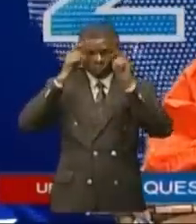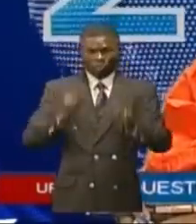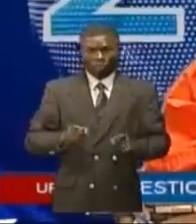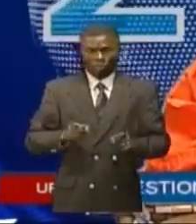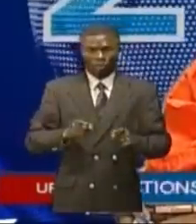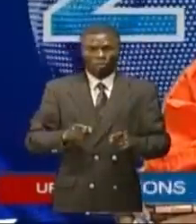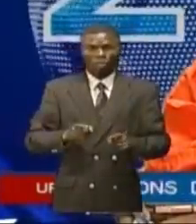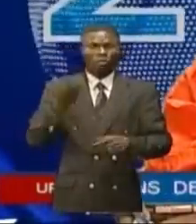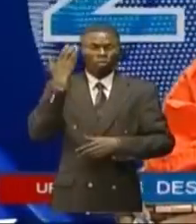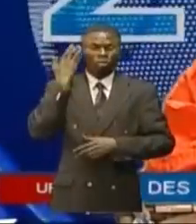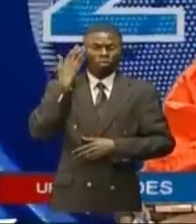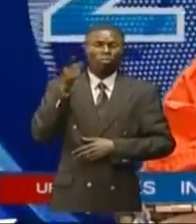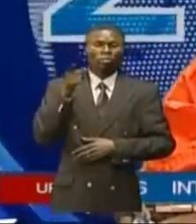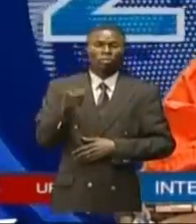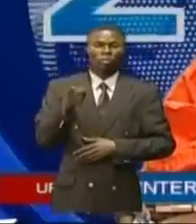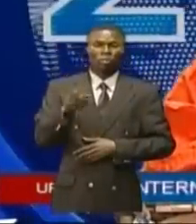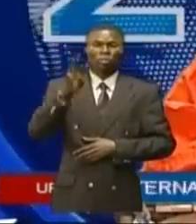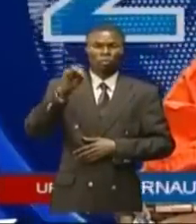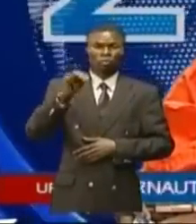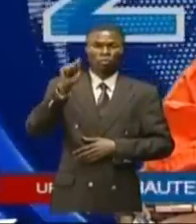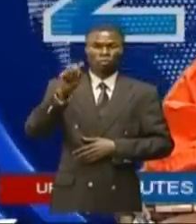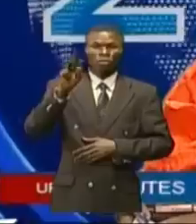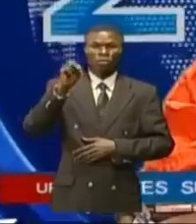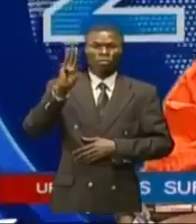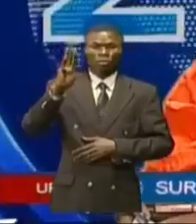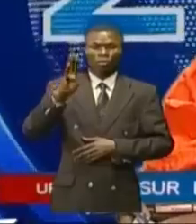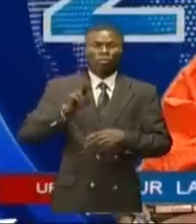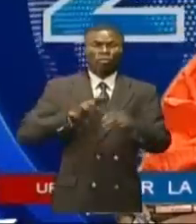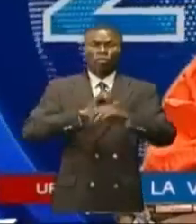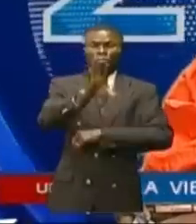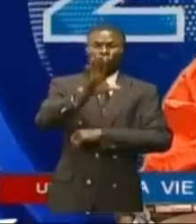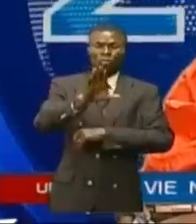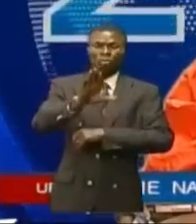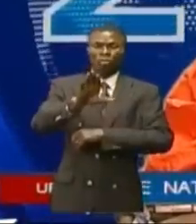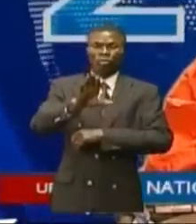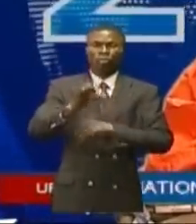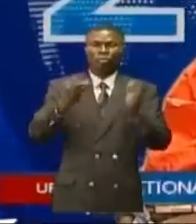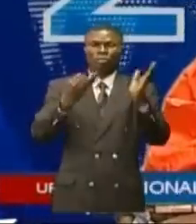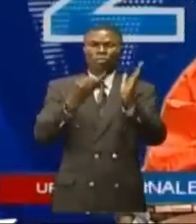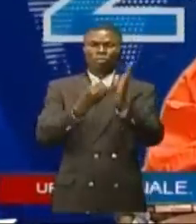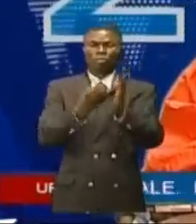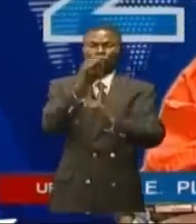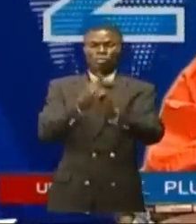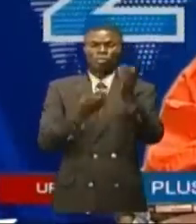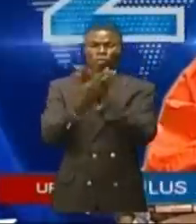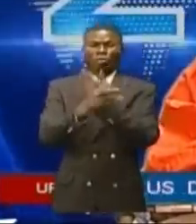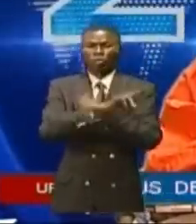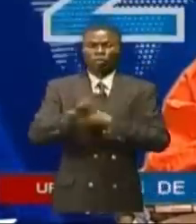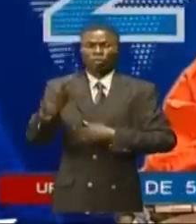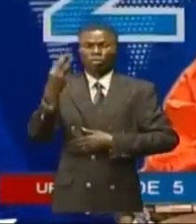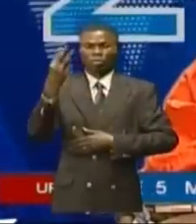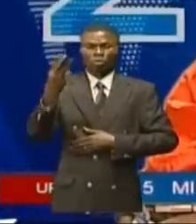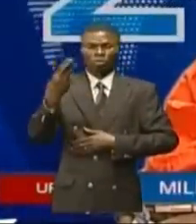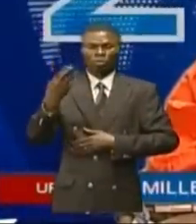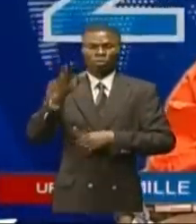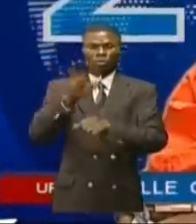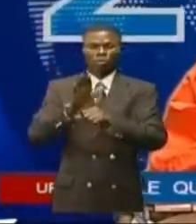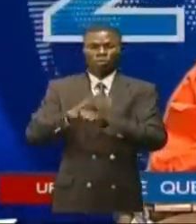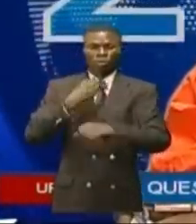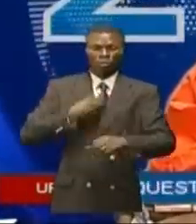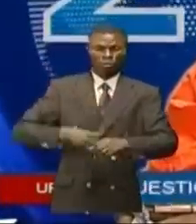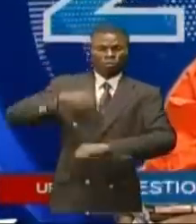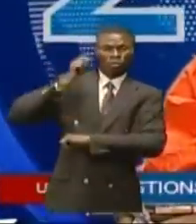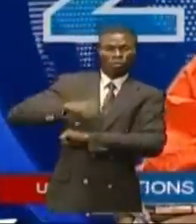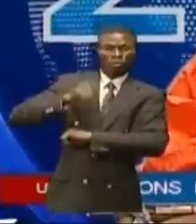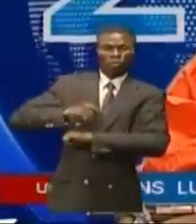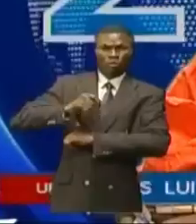Firmin Vonde Mambou, a dépêché ce matin du 7 juillet 2023 une équipe de magistrats pour